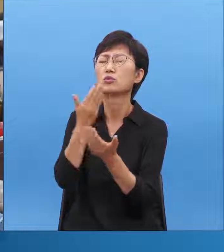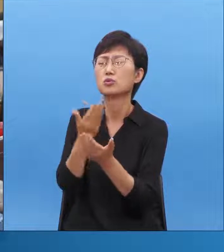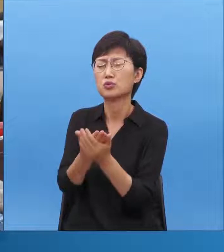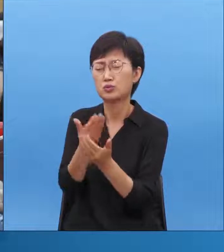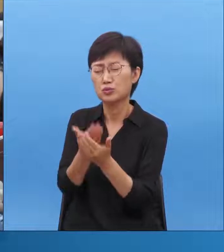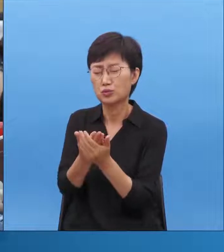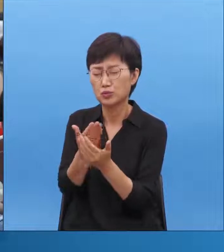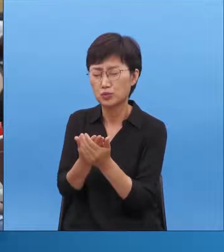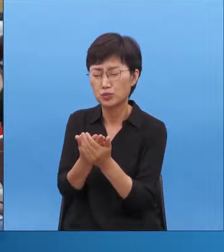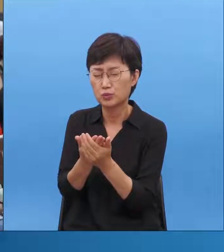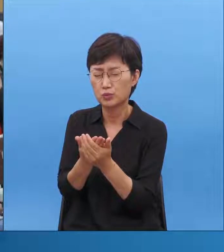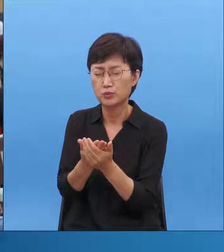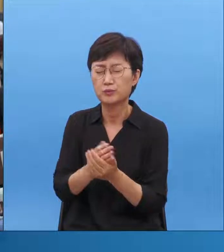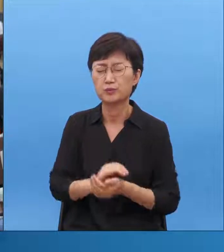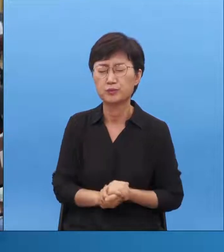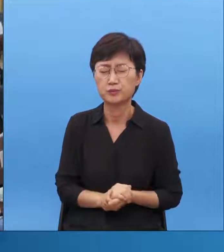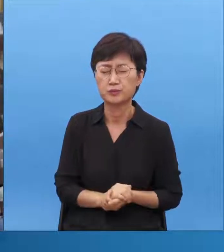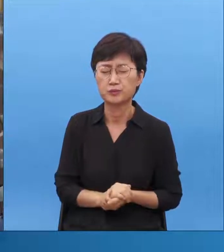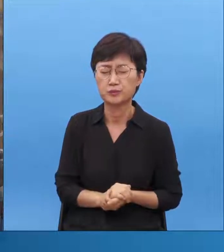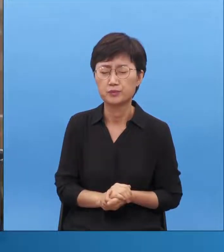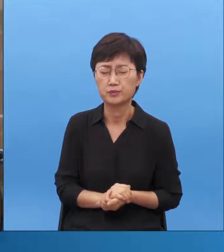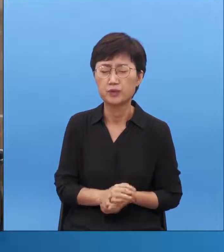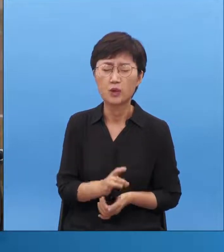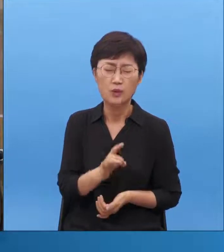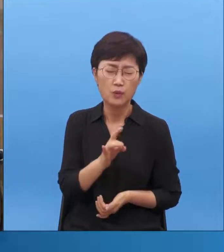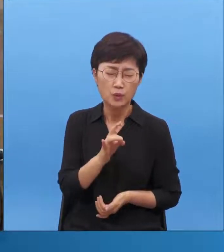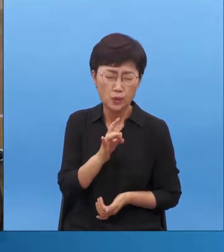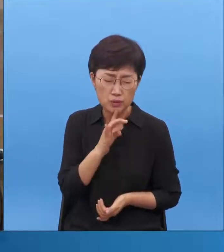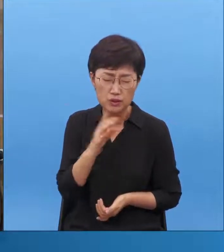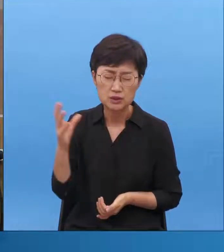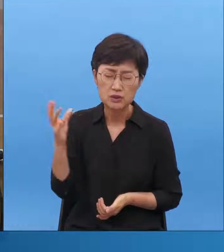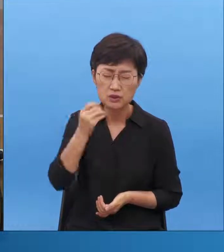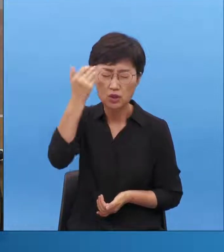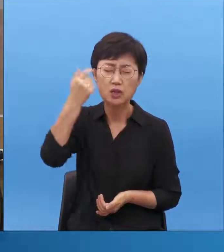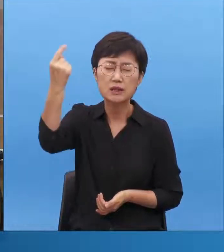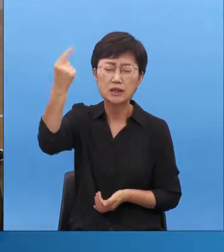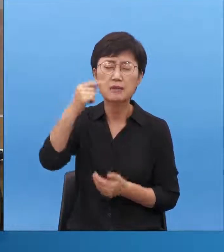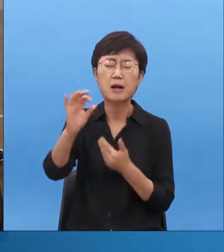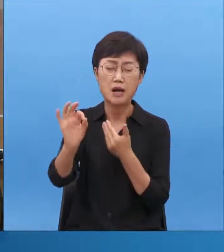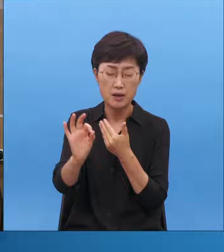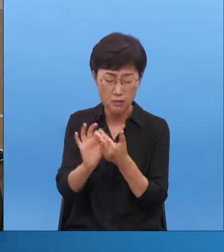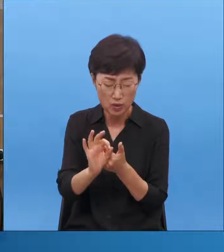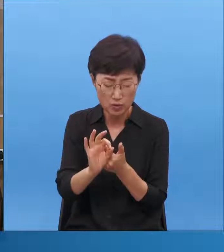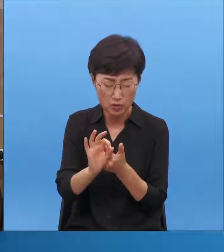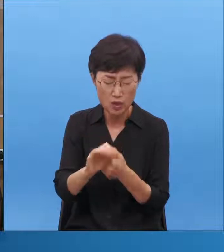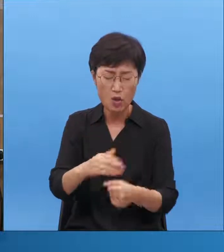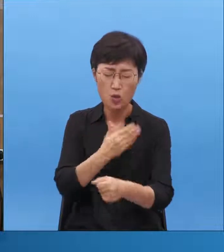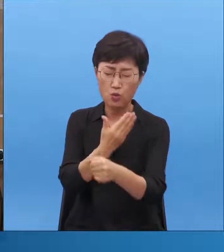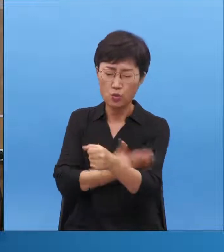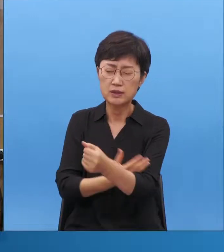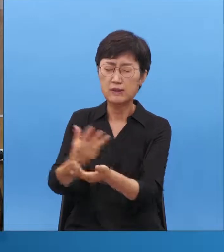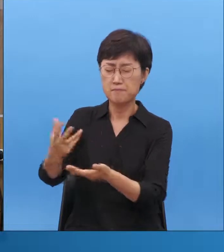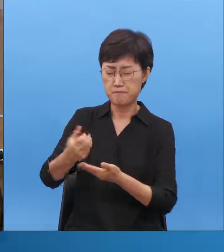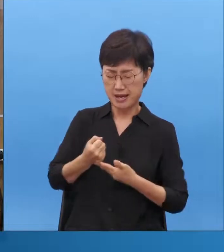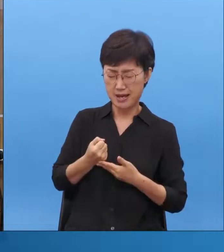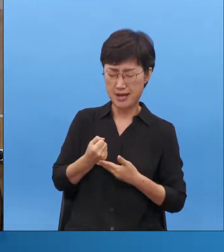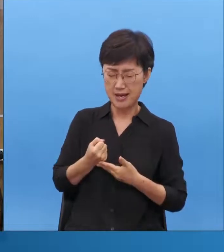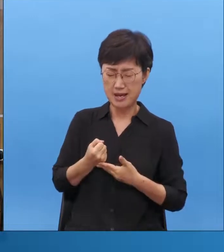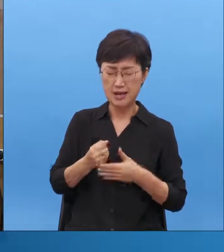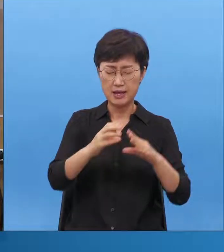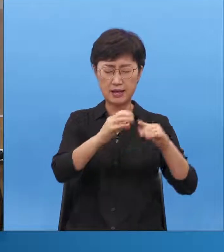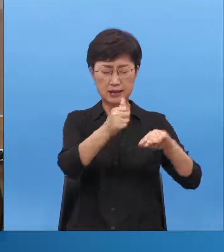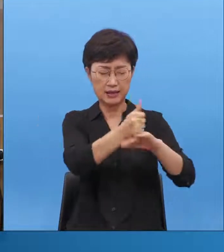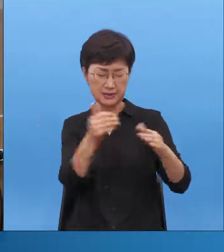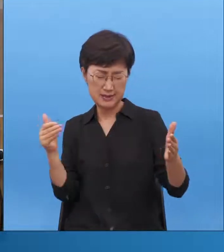70 disciple movement may arise. 오직 성령이 너에게 말씀하면 너희가 권능을 받고 예루살렘과 온 유대와 사마리아와 땅끝까지